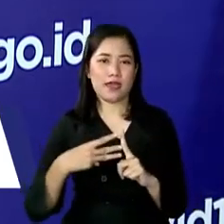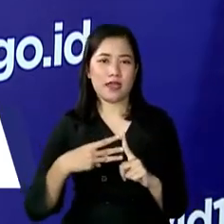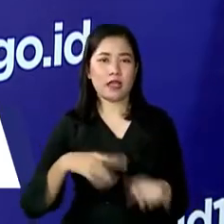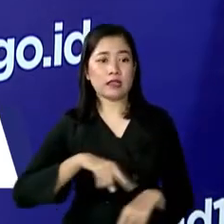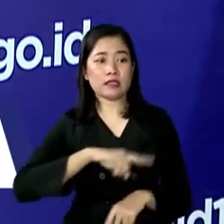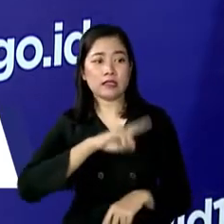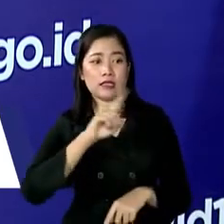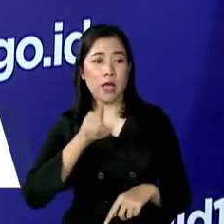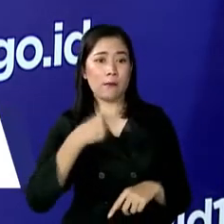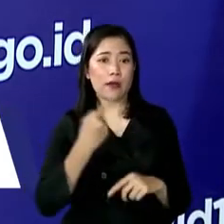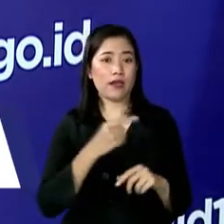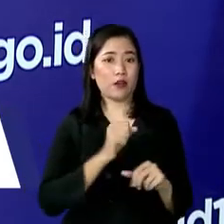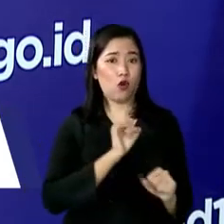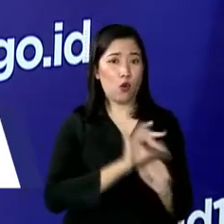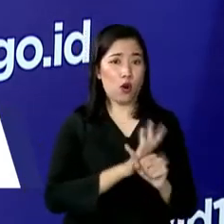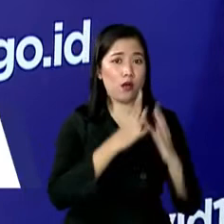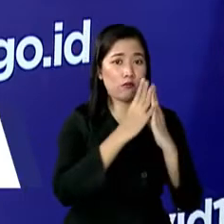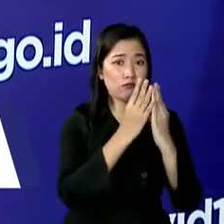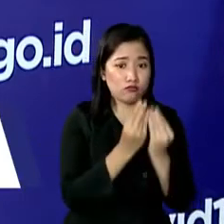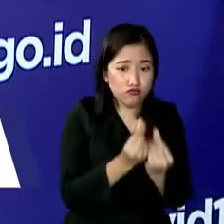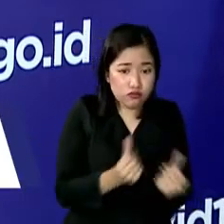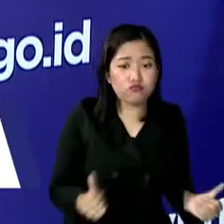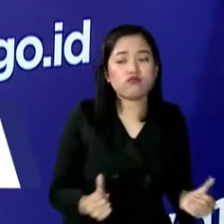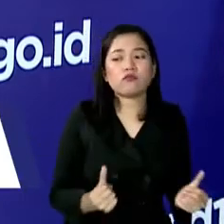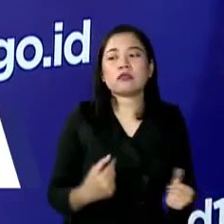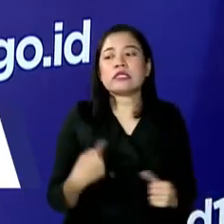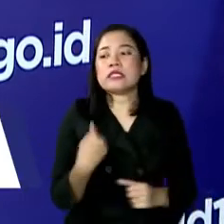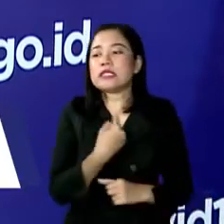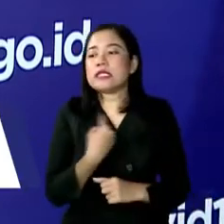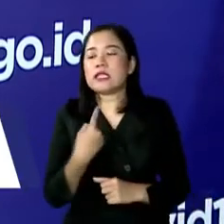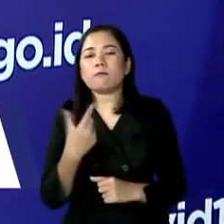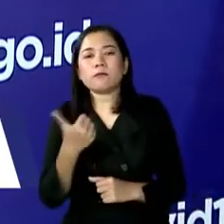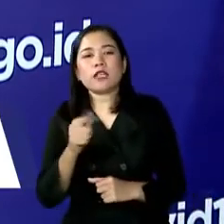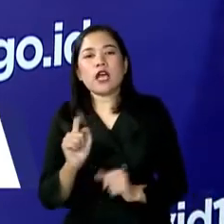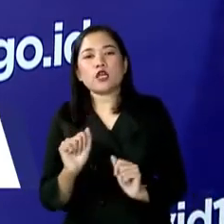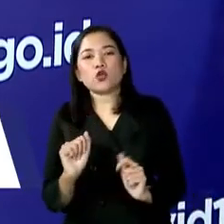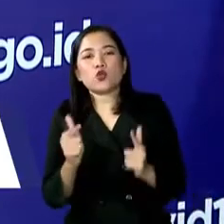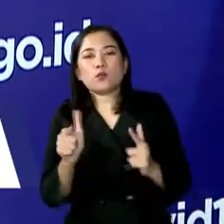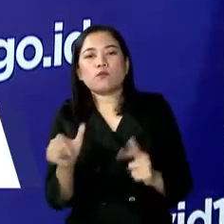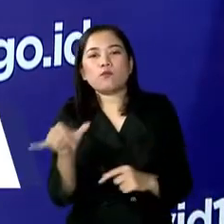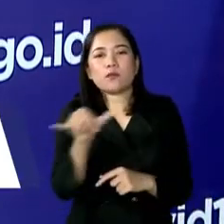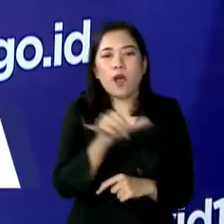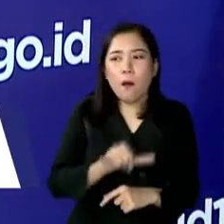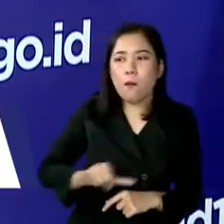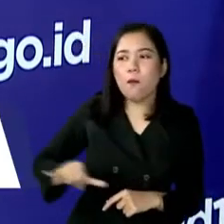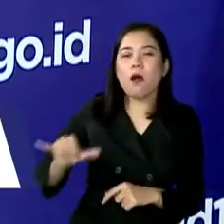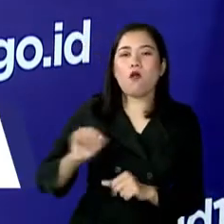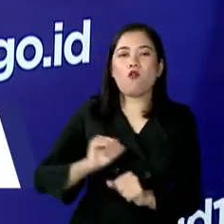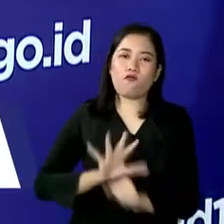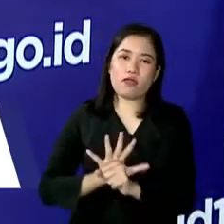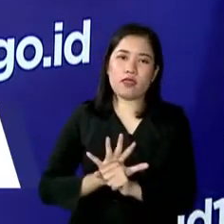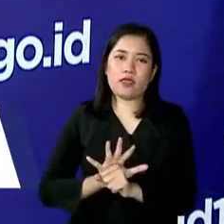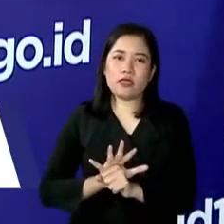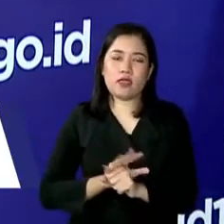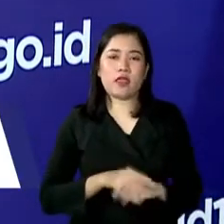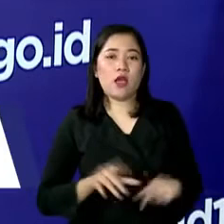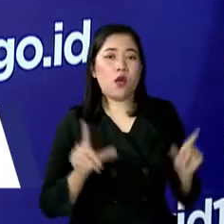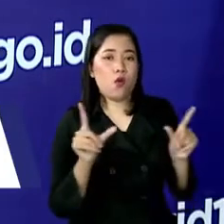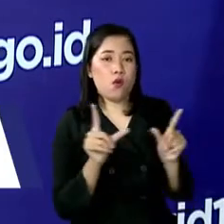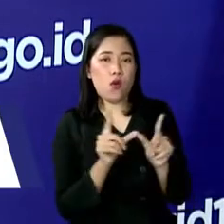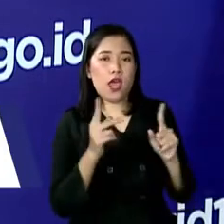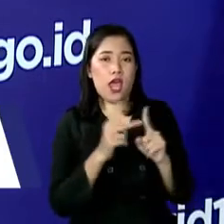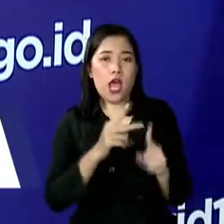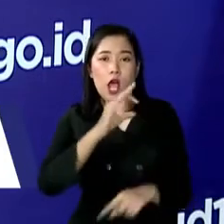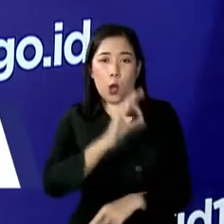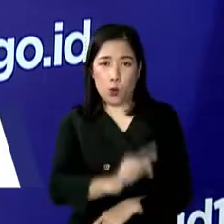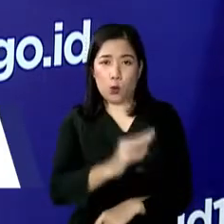dinyatakan telah berakhir kita harus bisa hidup berdampingan dengan cover 19 bahkan badan kesehatan dunia atau